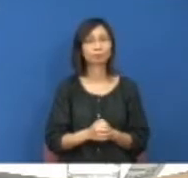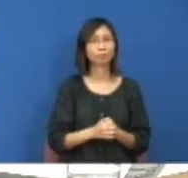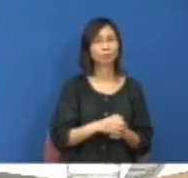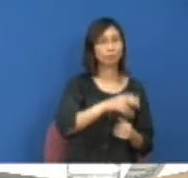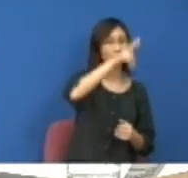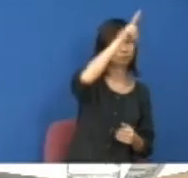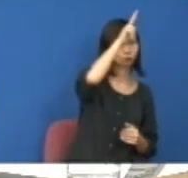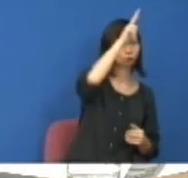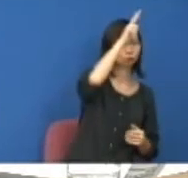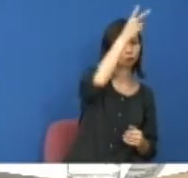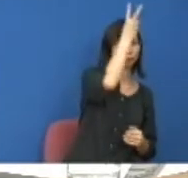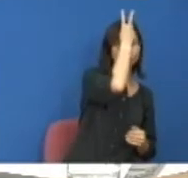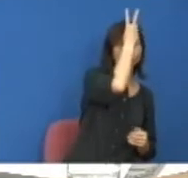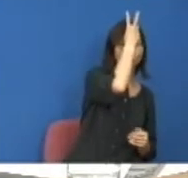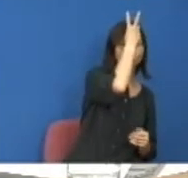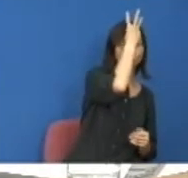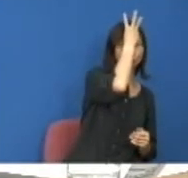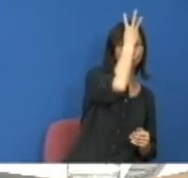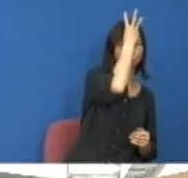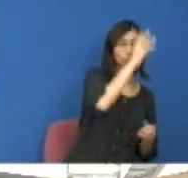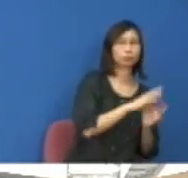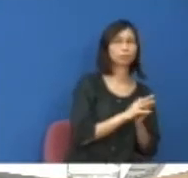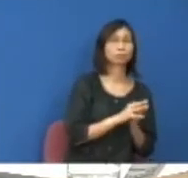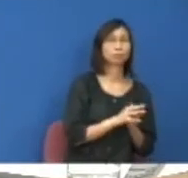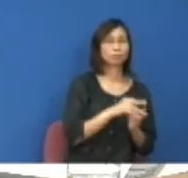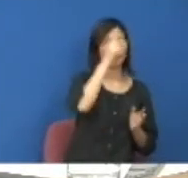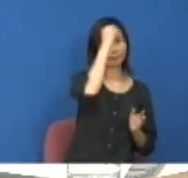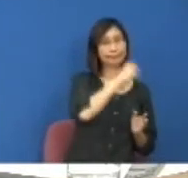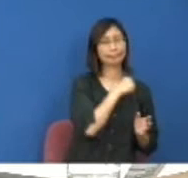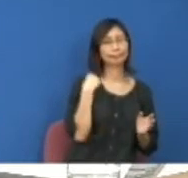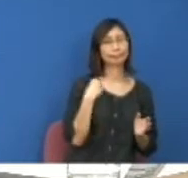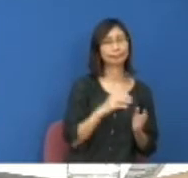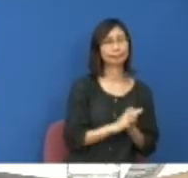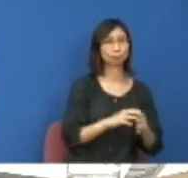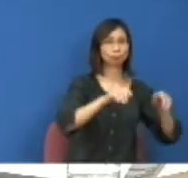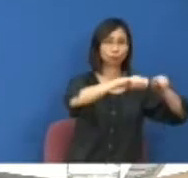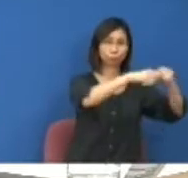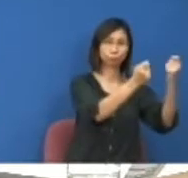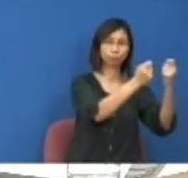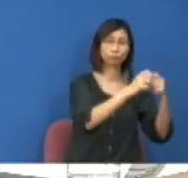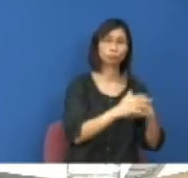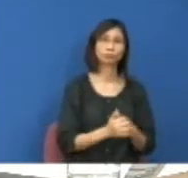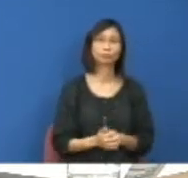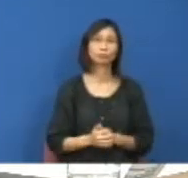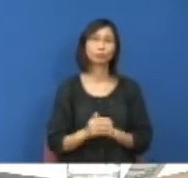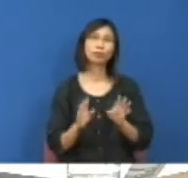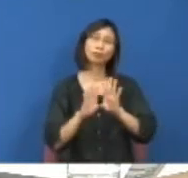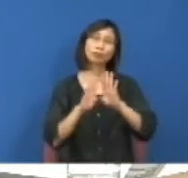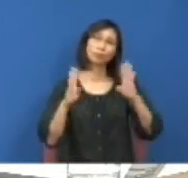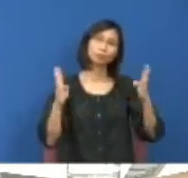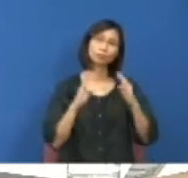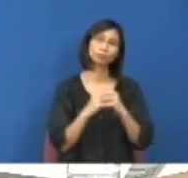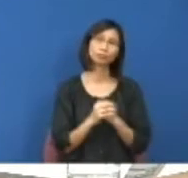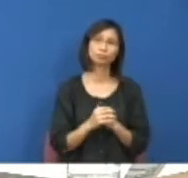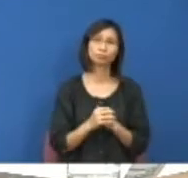啊，同埋宗政教合一嘅權力咧，係打垮咗。咁所以其實佢喺開啟咗即係佢